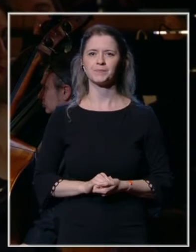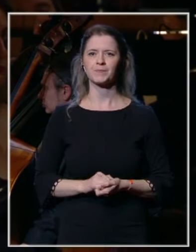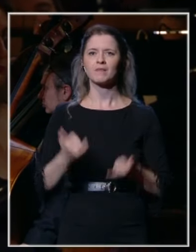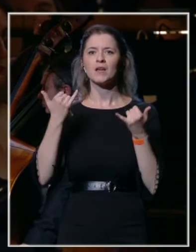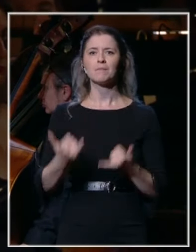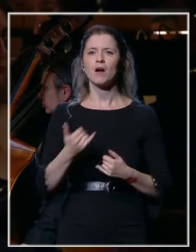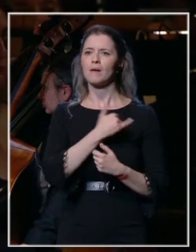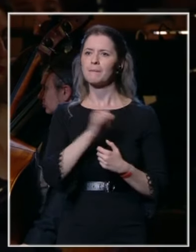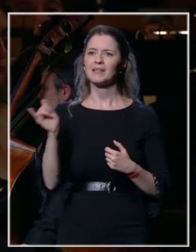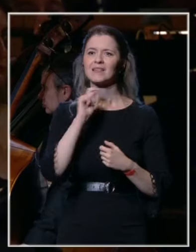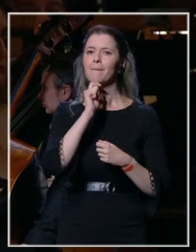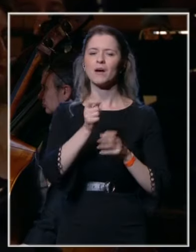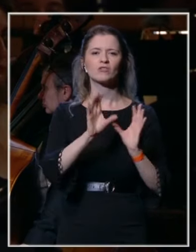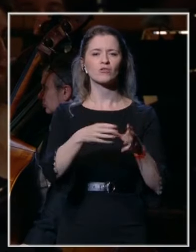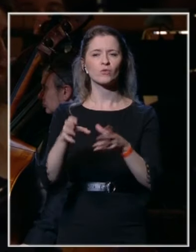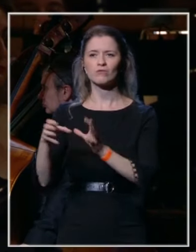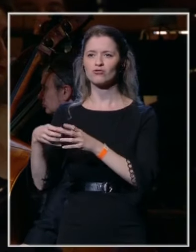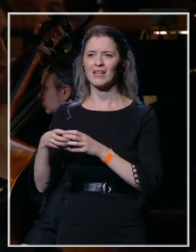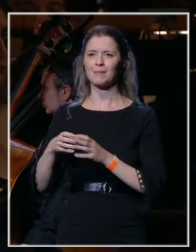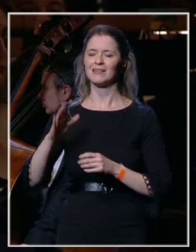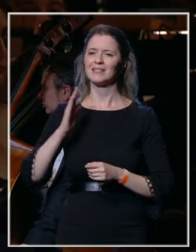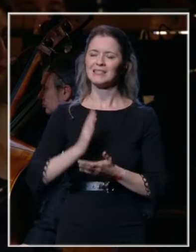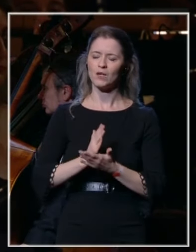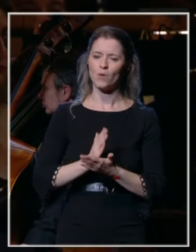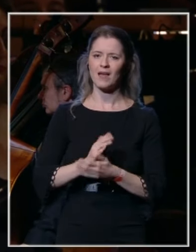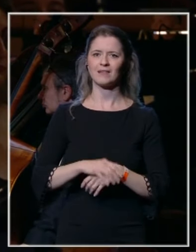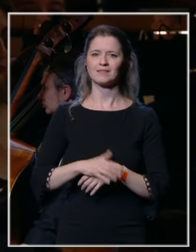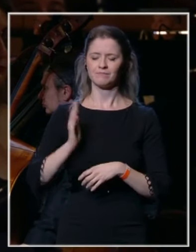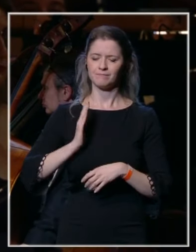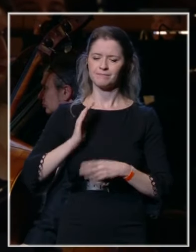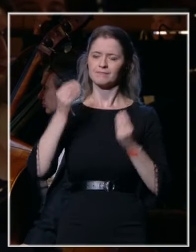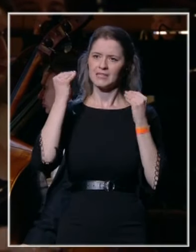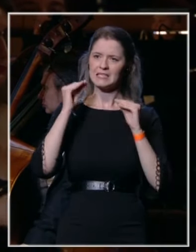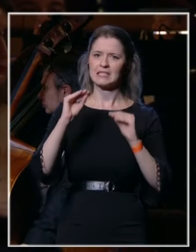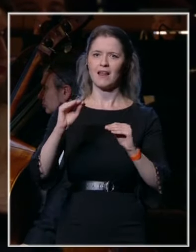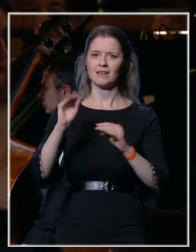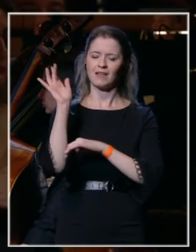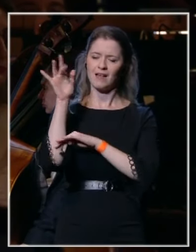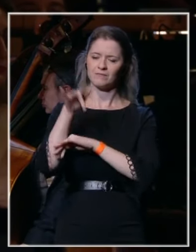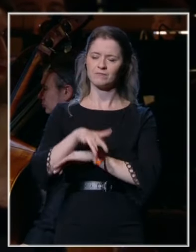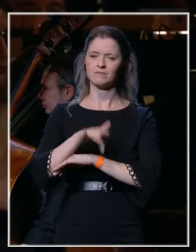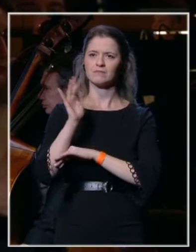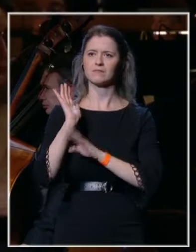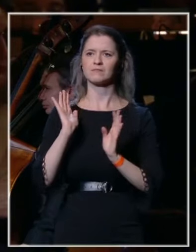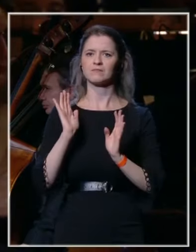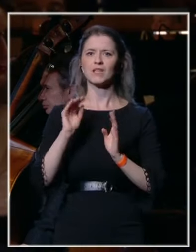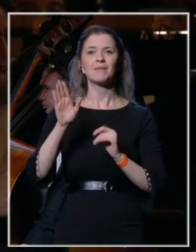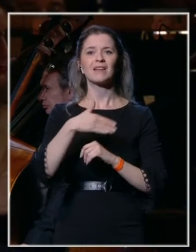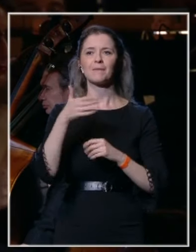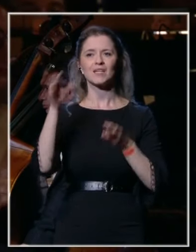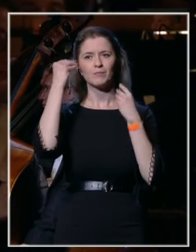minden magyar közösségben illően és tisztelettel hajtanak fejet a nemzet becsületét